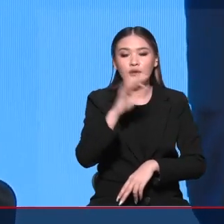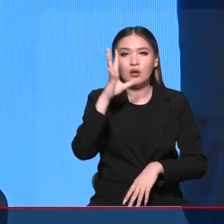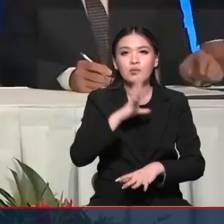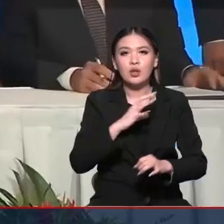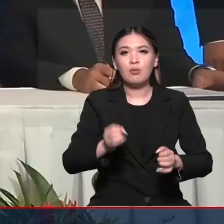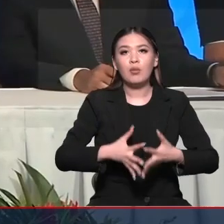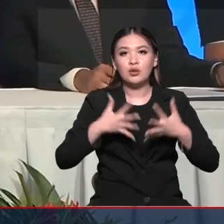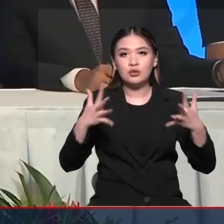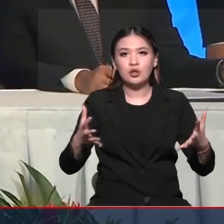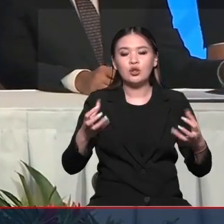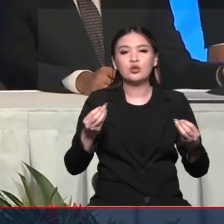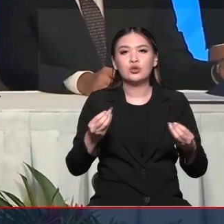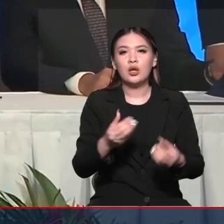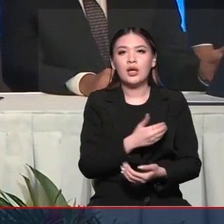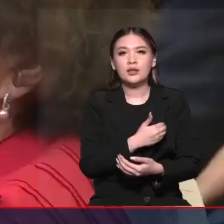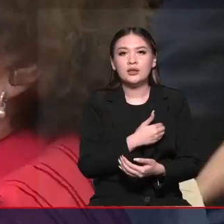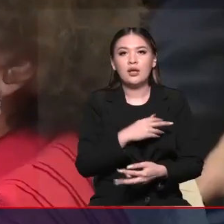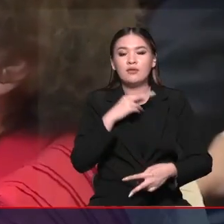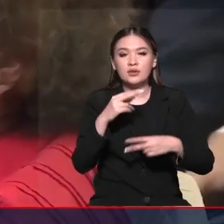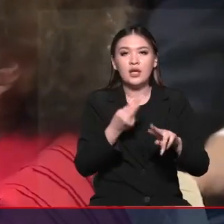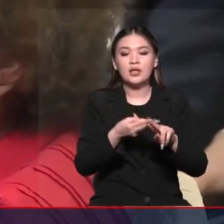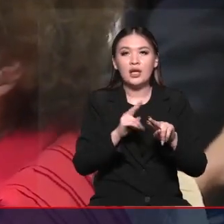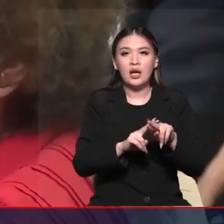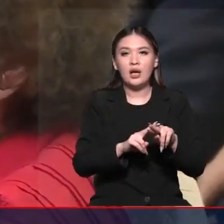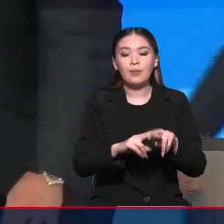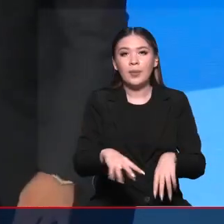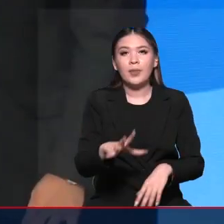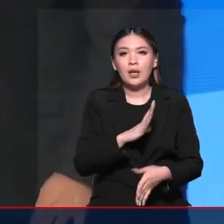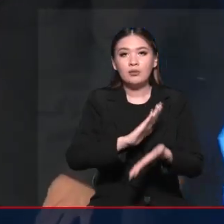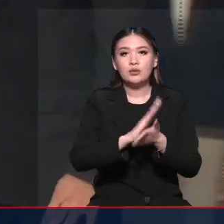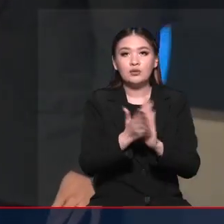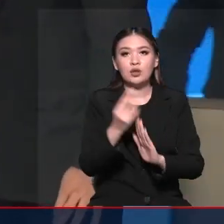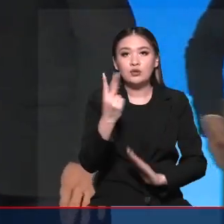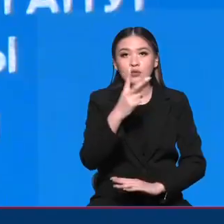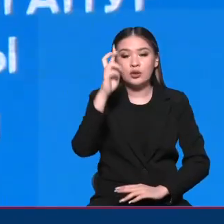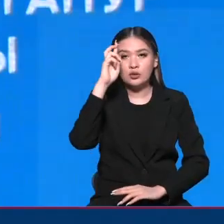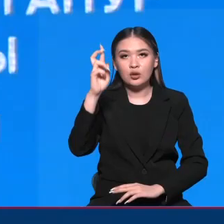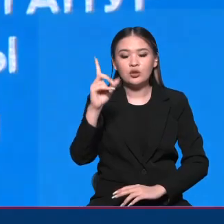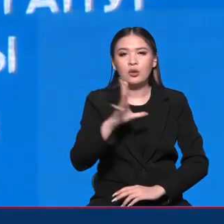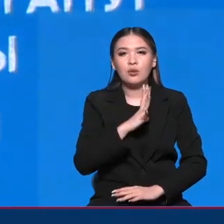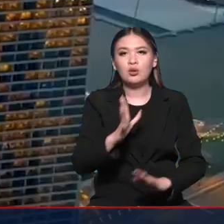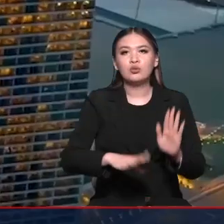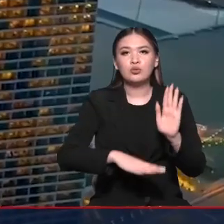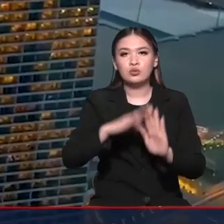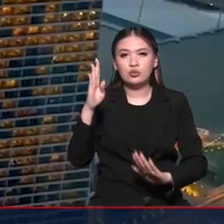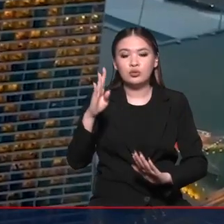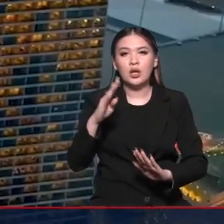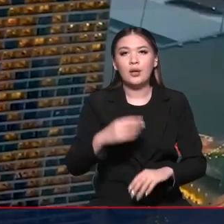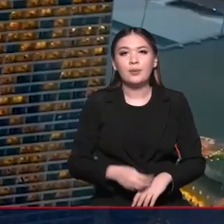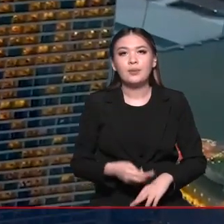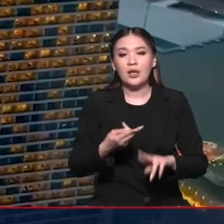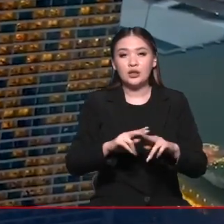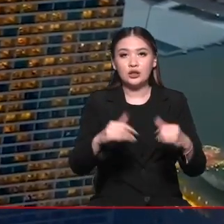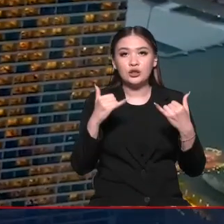перспективы страны еще больше. Главное – свести надежных партнеров двух стран и создать для них лучшие условия. Впрочем, это